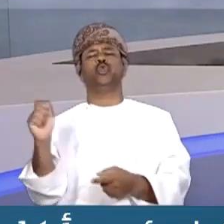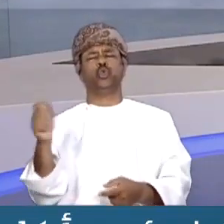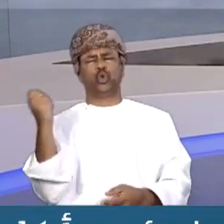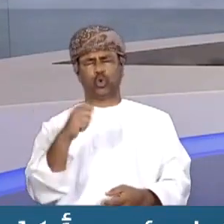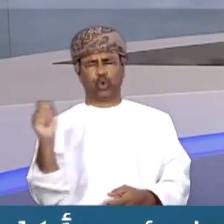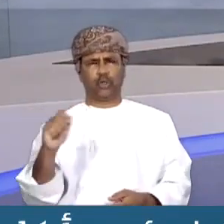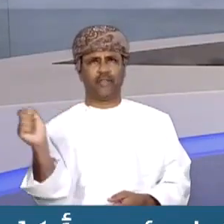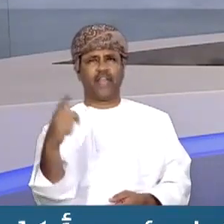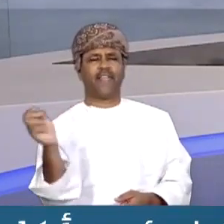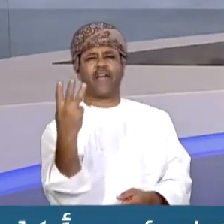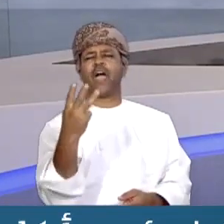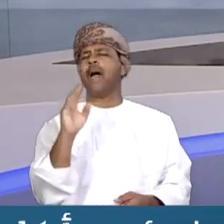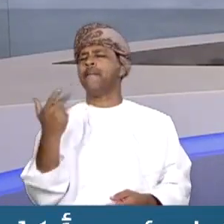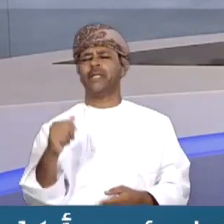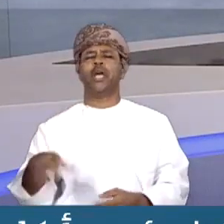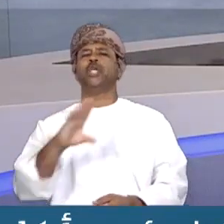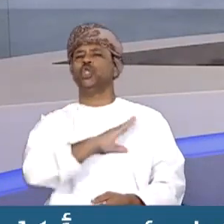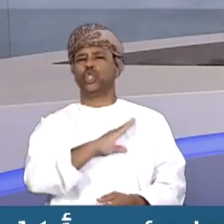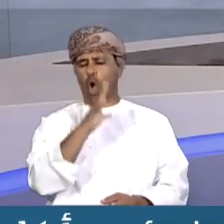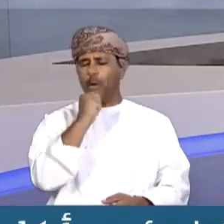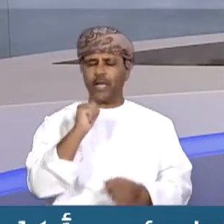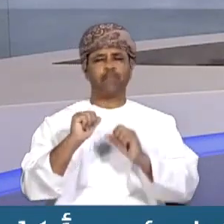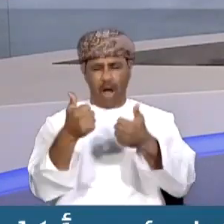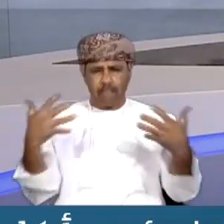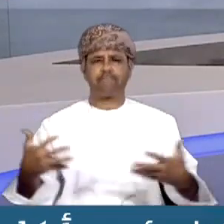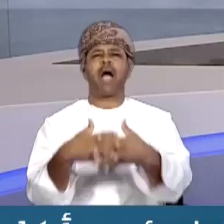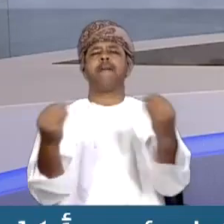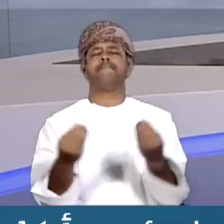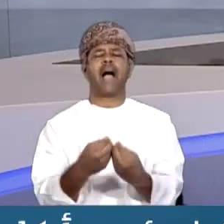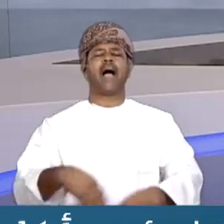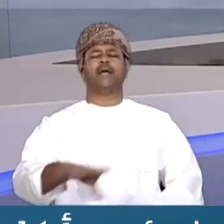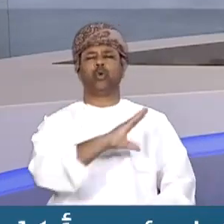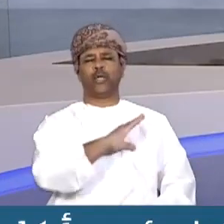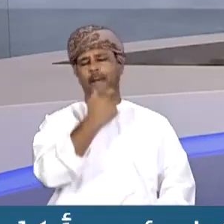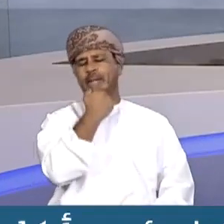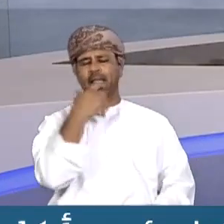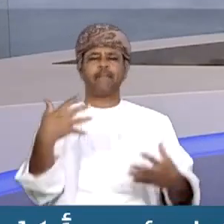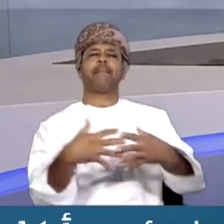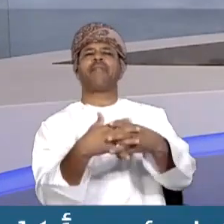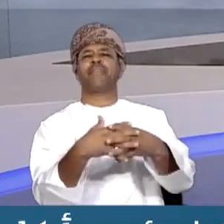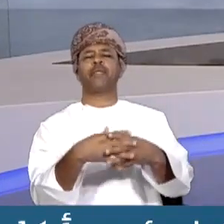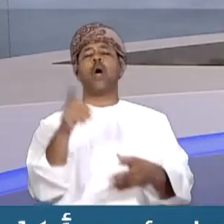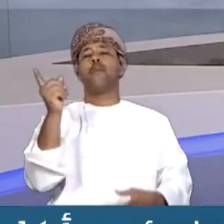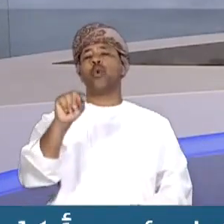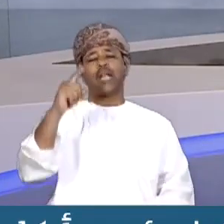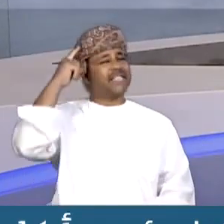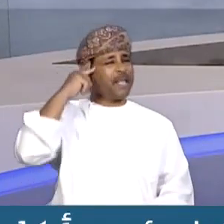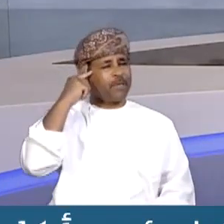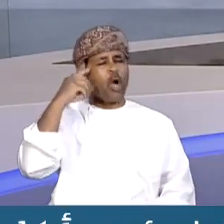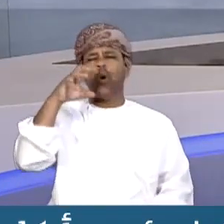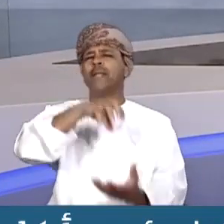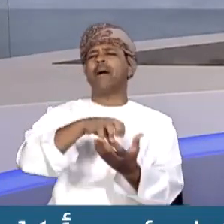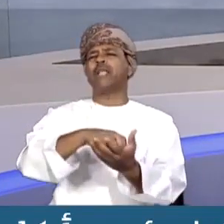3 الذي ستنفذه قوات السلطان المسلحة والقوات المسلحة الملكية البريطانية يوم غد السبت